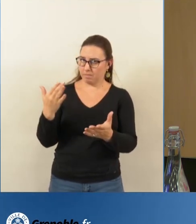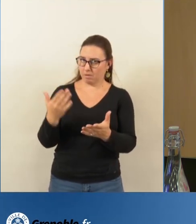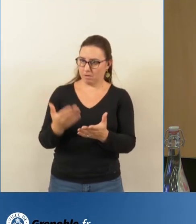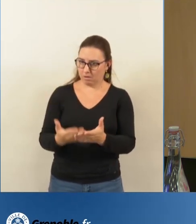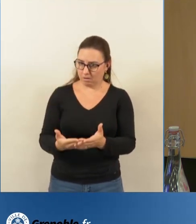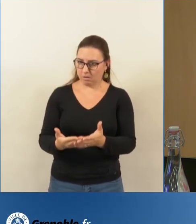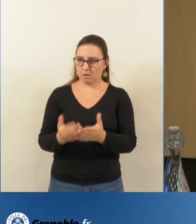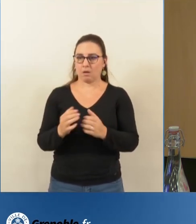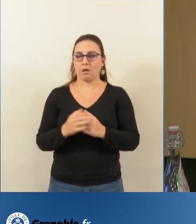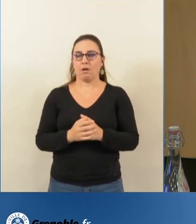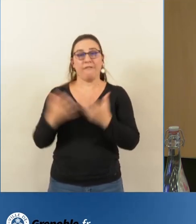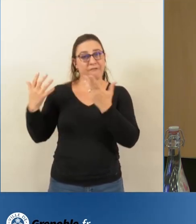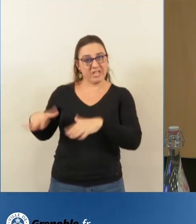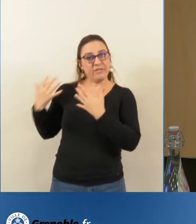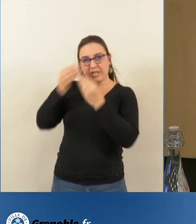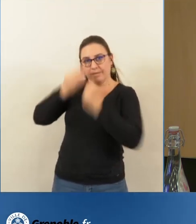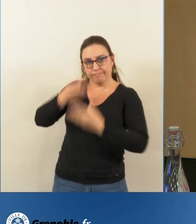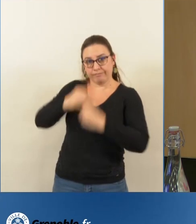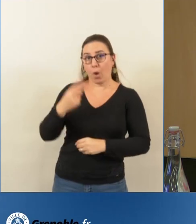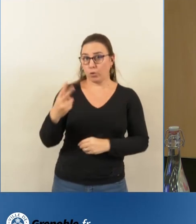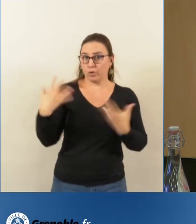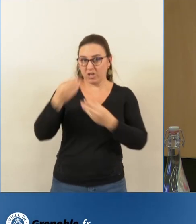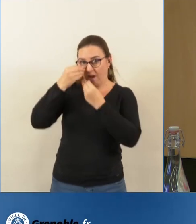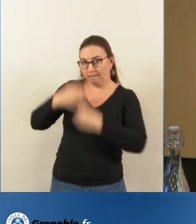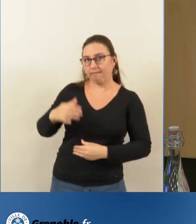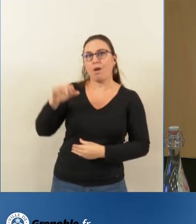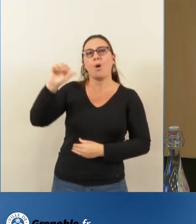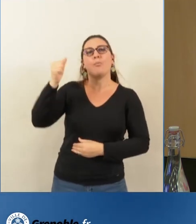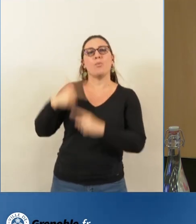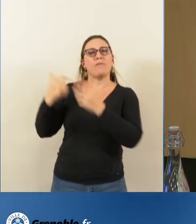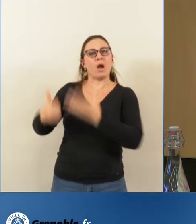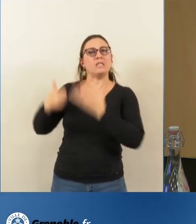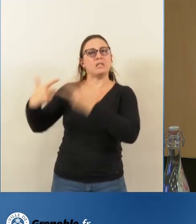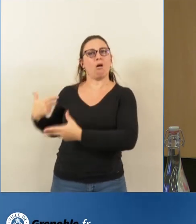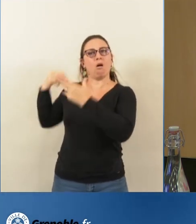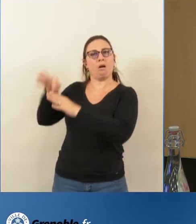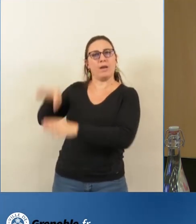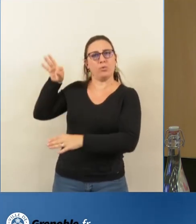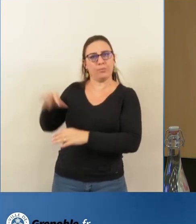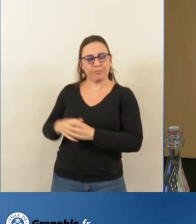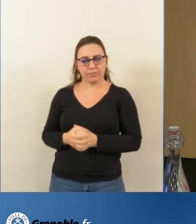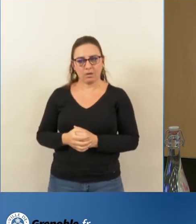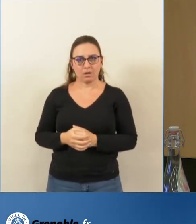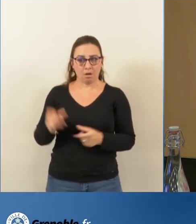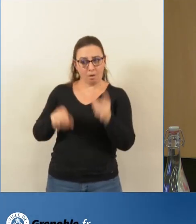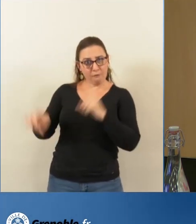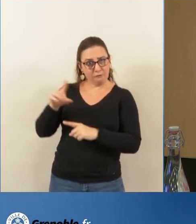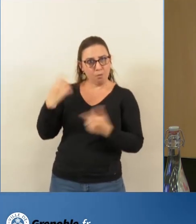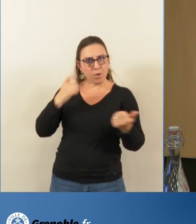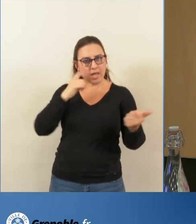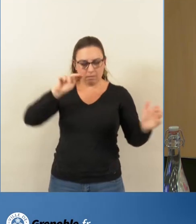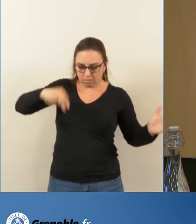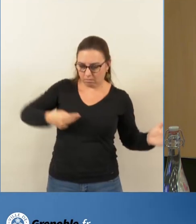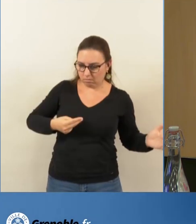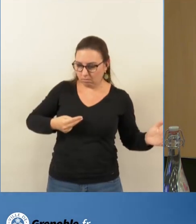de l'avait fait donc pour les mêmes raisons au cours de votre premier mandat il serait peut-être temps donc de vous mettre en